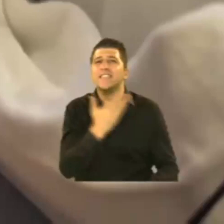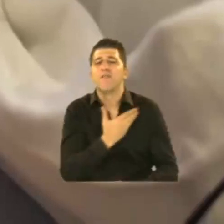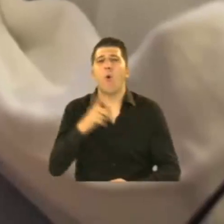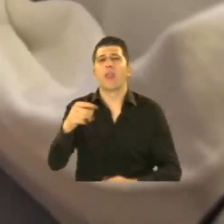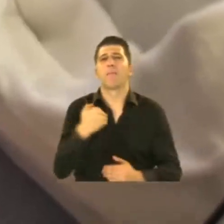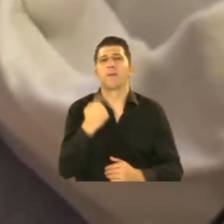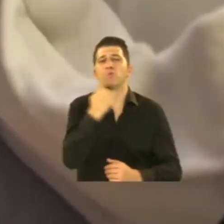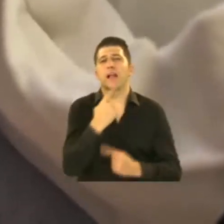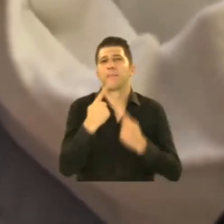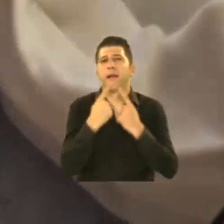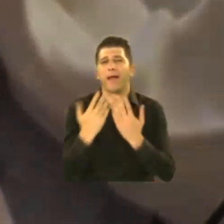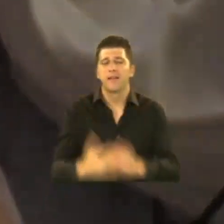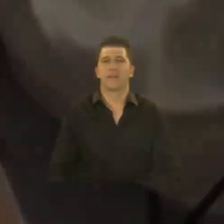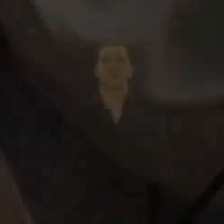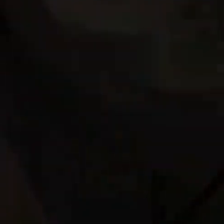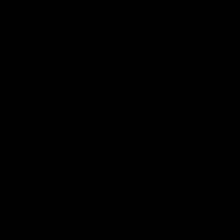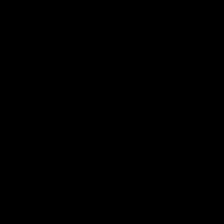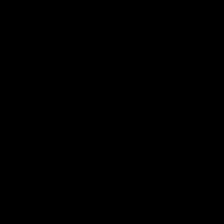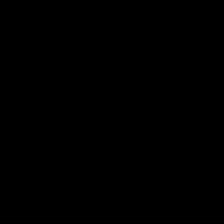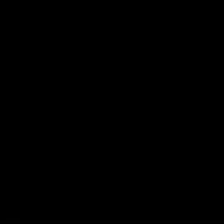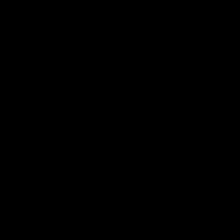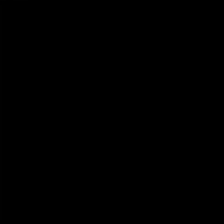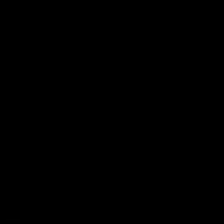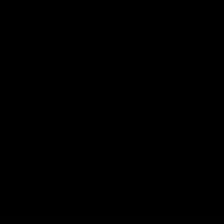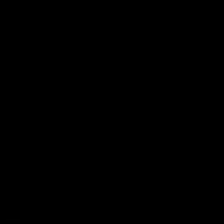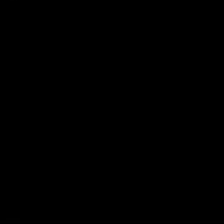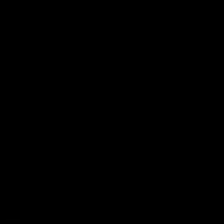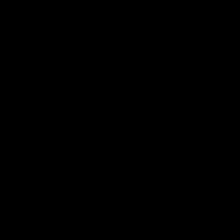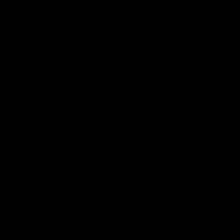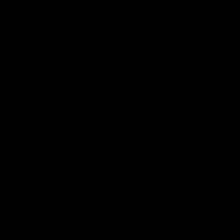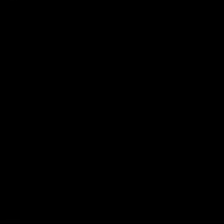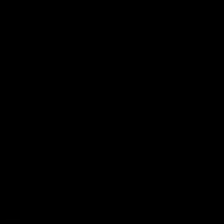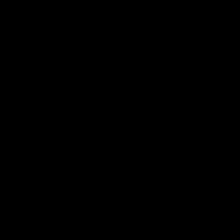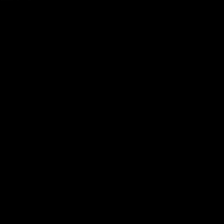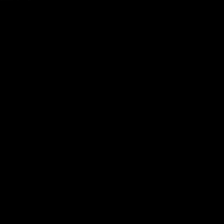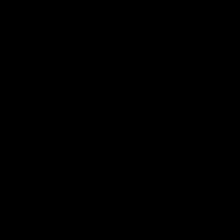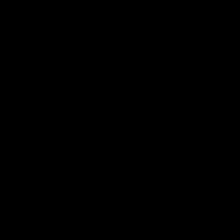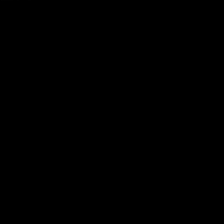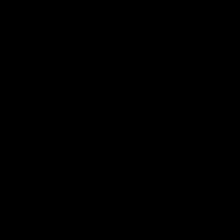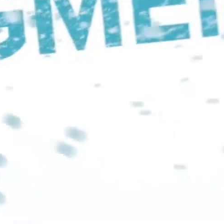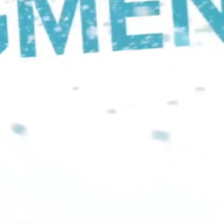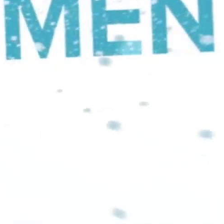Dudaklarını seviyorum çünkü onlar benim dudaklarım.